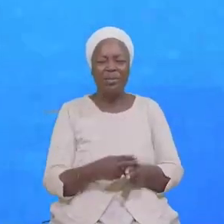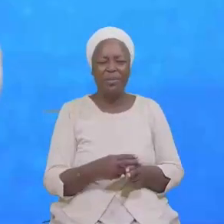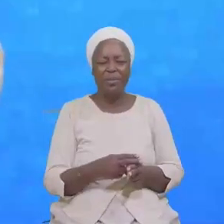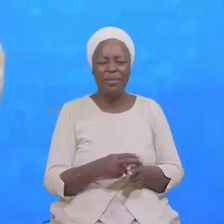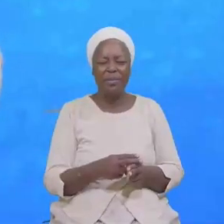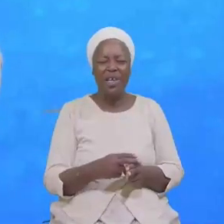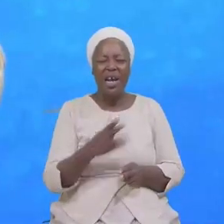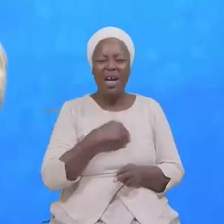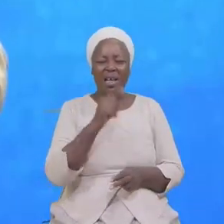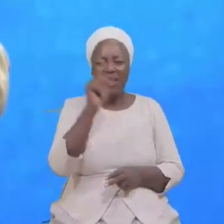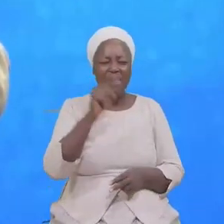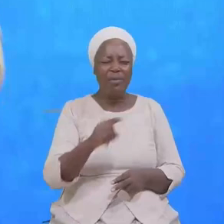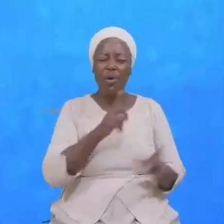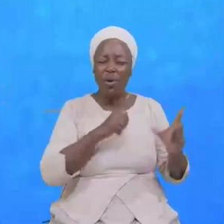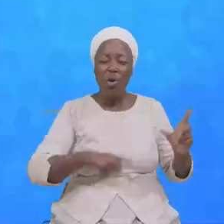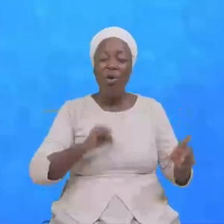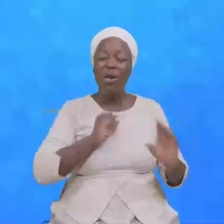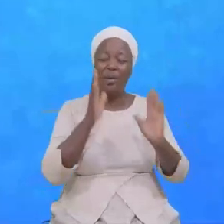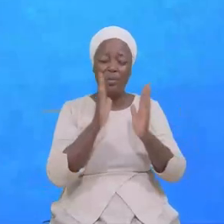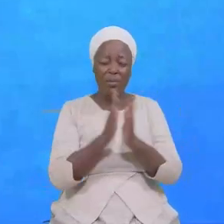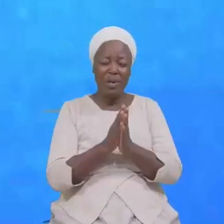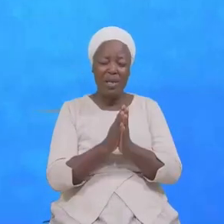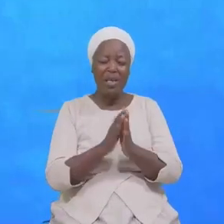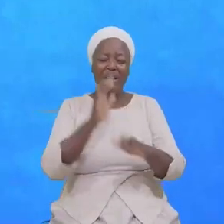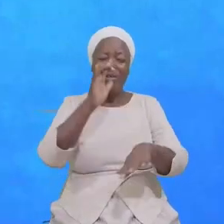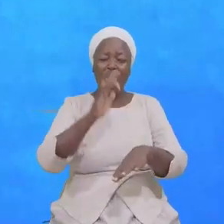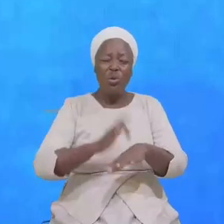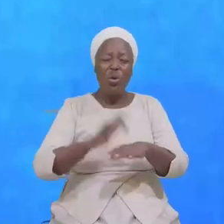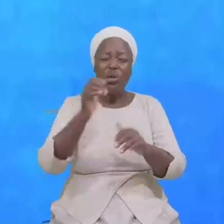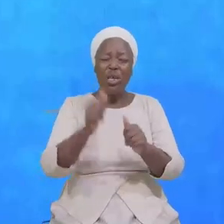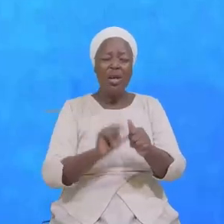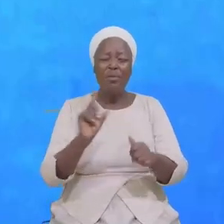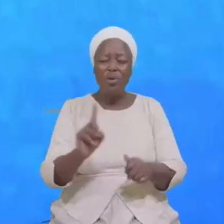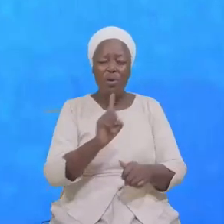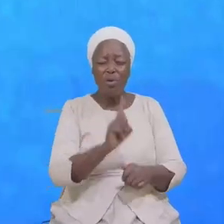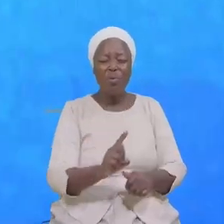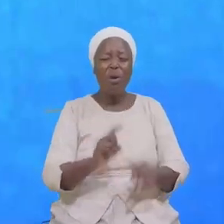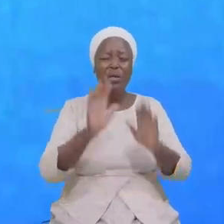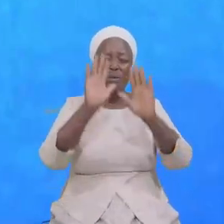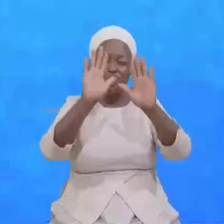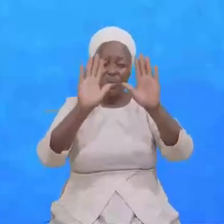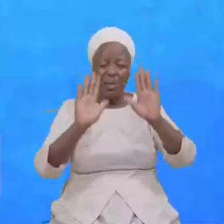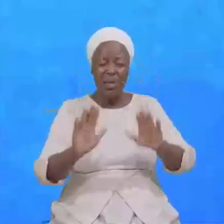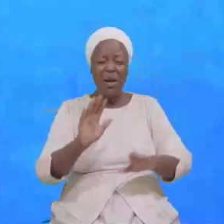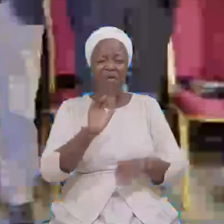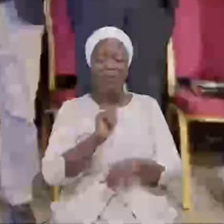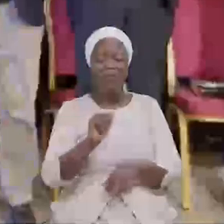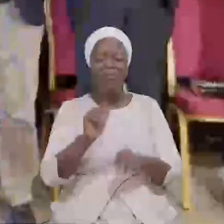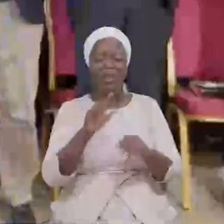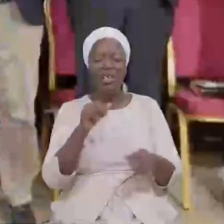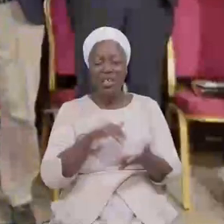C'est pourquoi, Seigneur, je prie, touche chacun de façon miraculeuse au nom